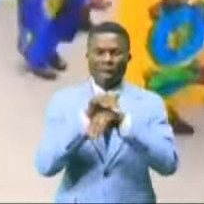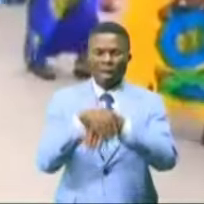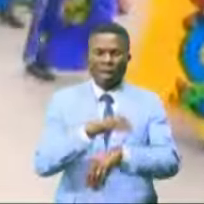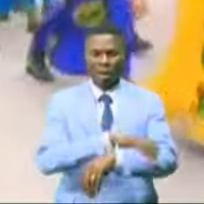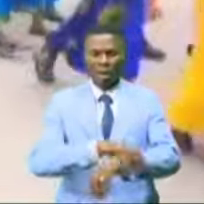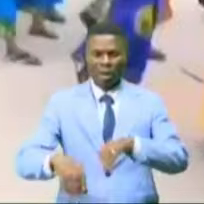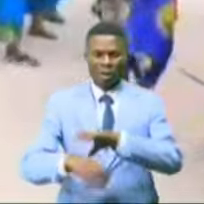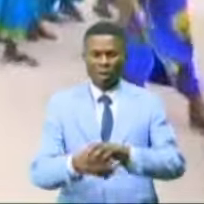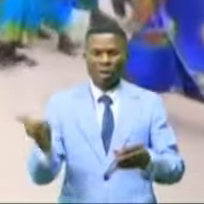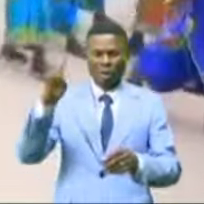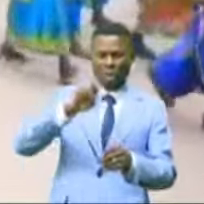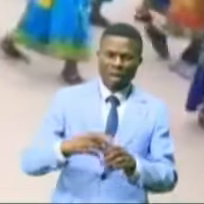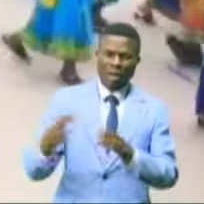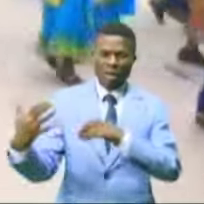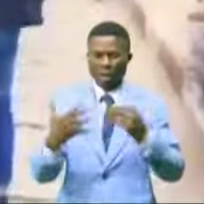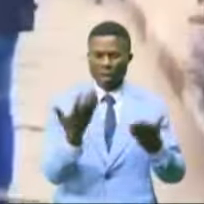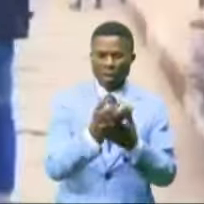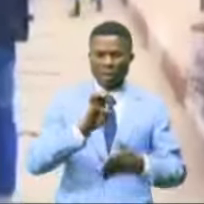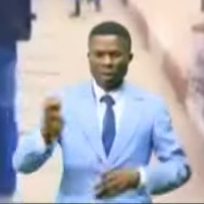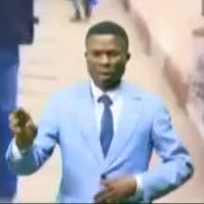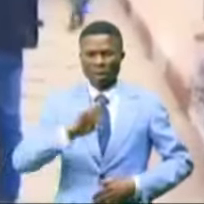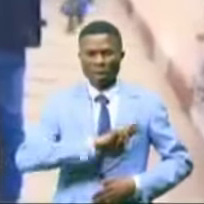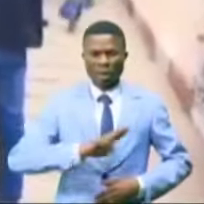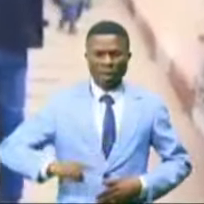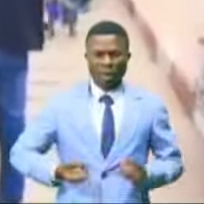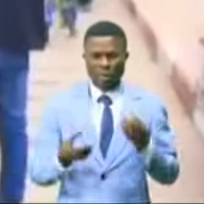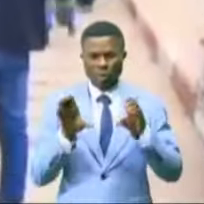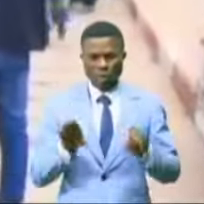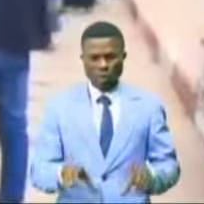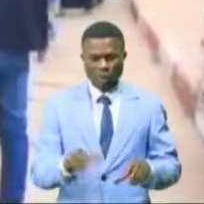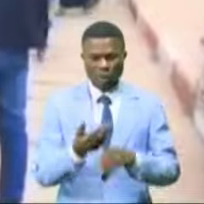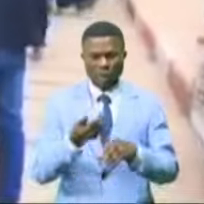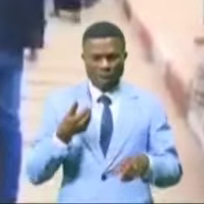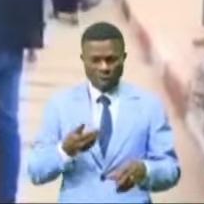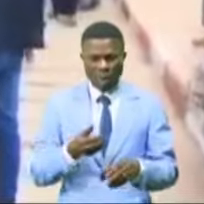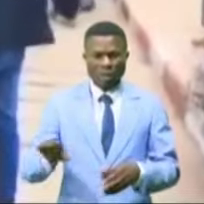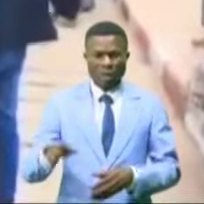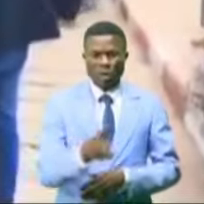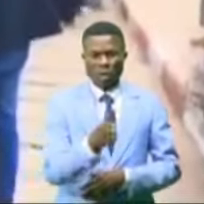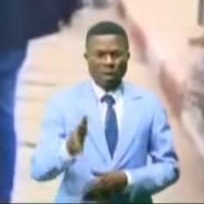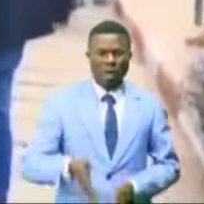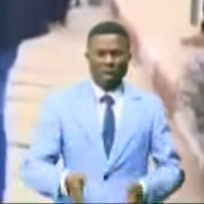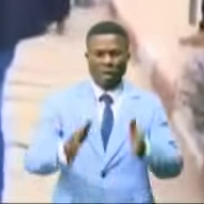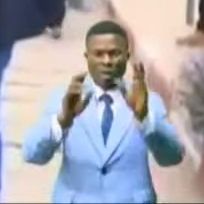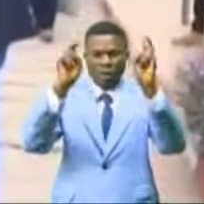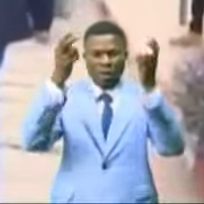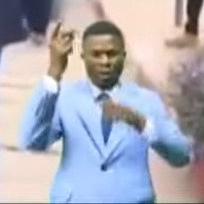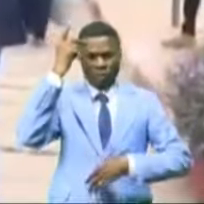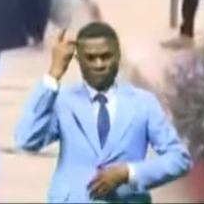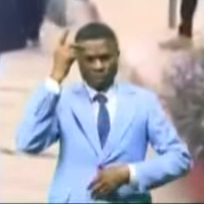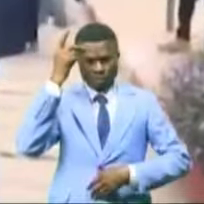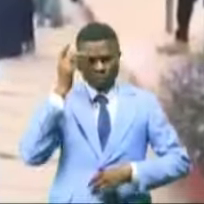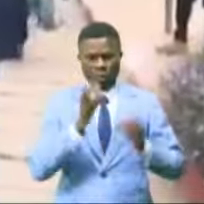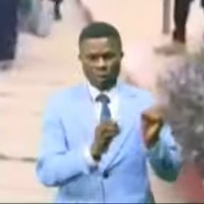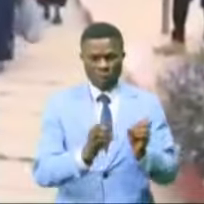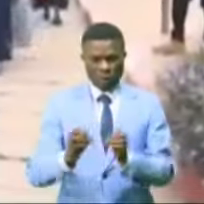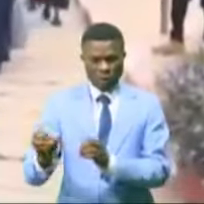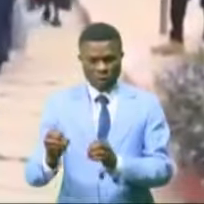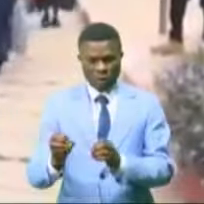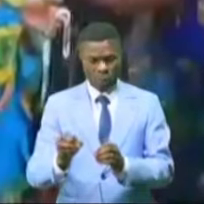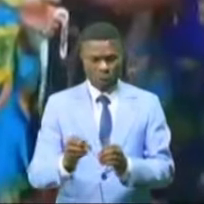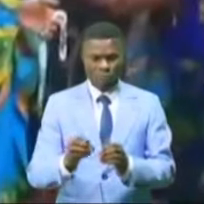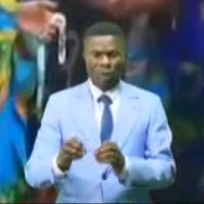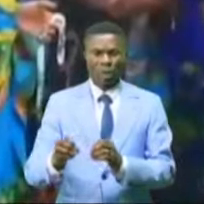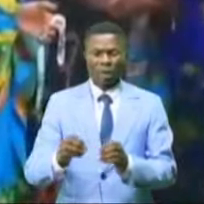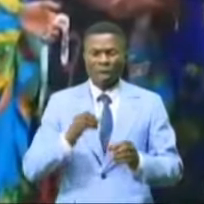les victimes des atrocités dans la partie est du Congo. Avant de parcourir les artères de Kinshasa, elles ont tenu une petite